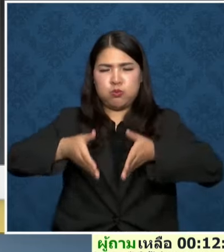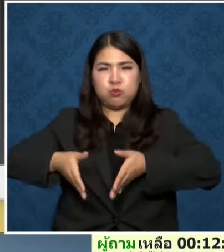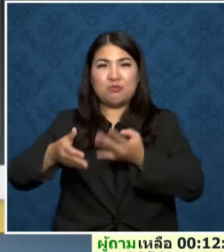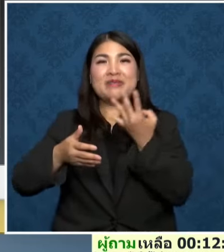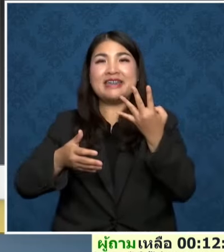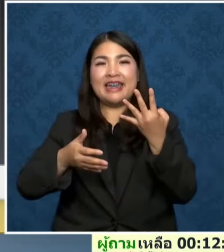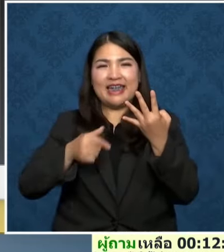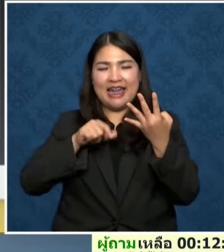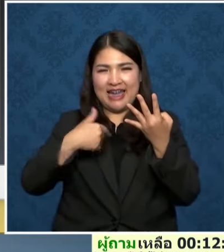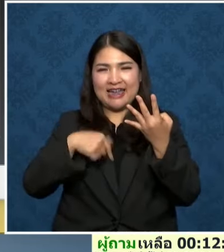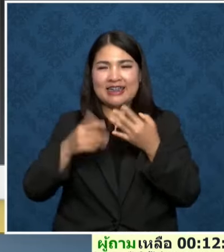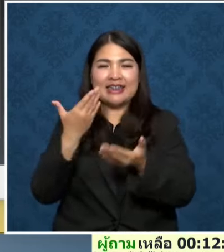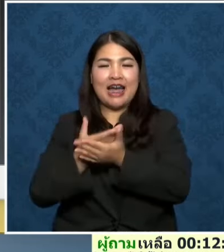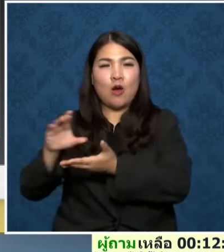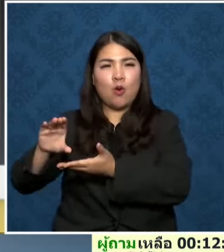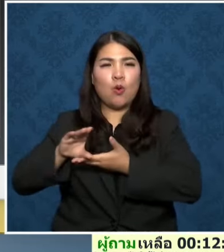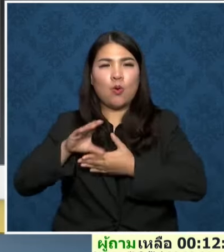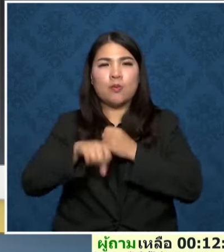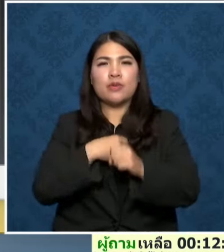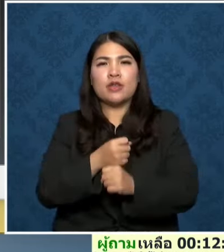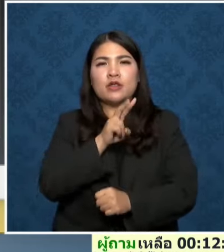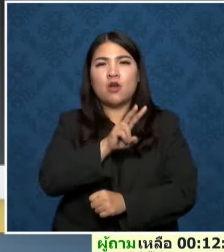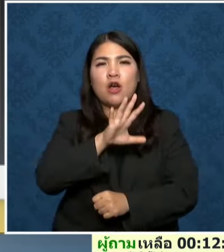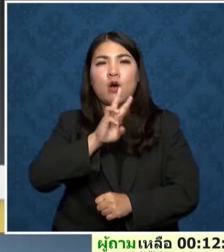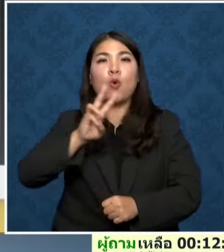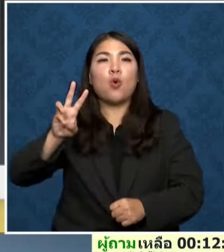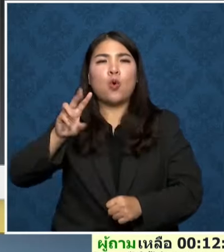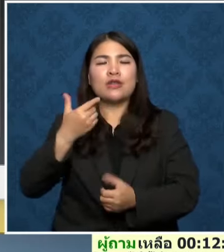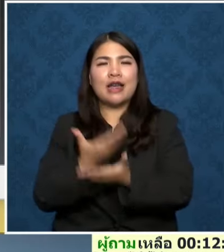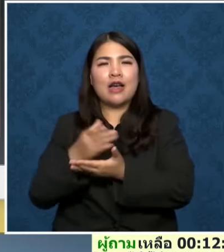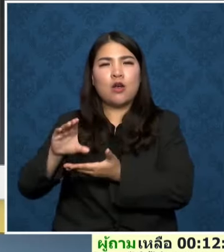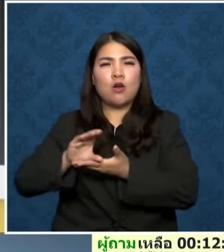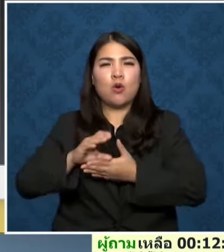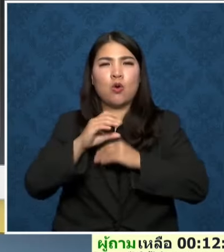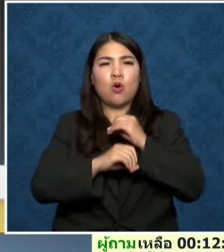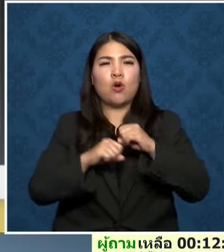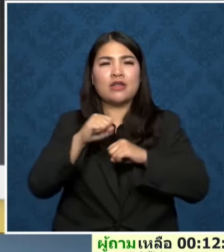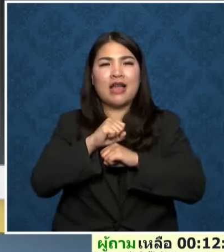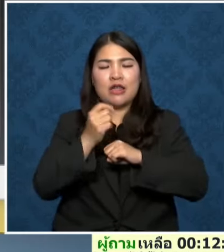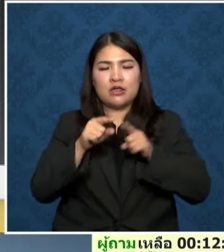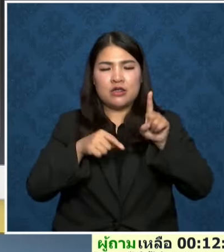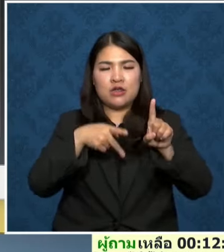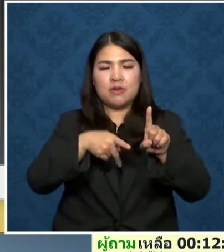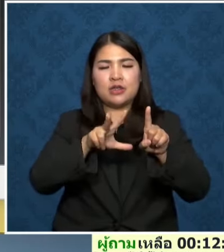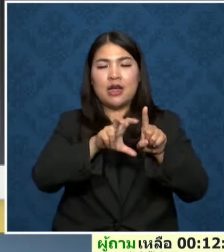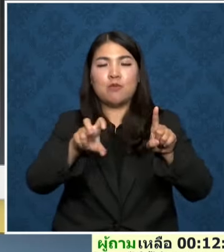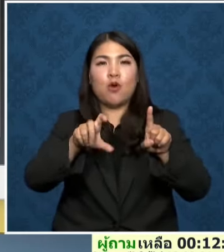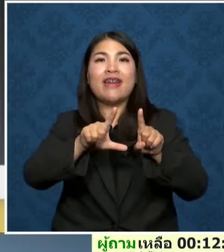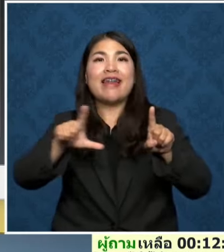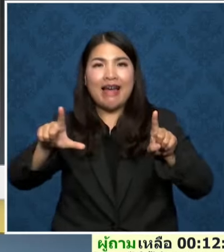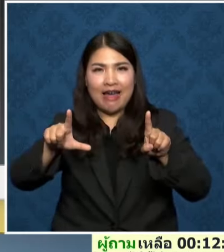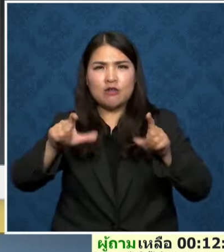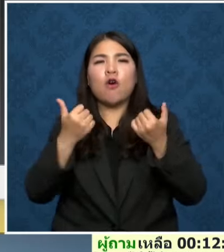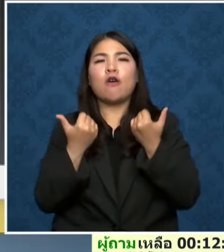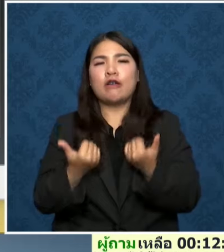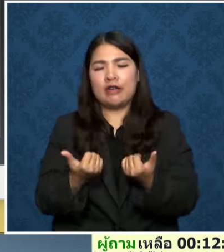เราได้งบประมาณในการก่อสรางในปี 2,566 มงเงินก่อสราง 1,300 ล้านบาทค่ะแล้วขนานี้